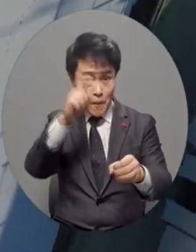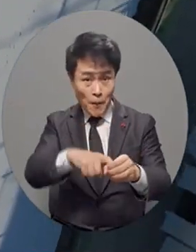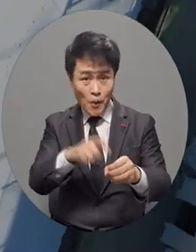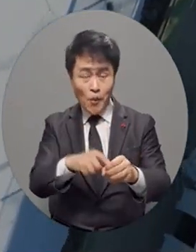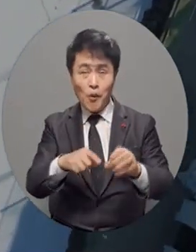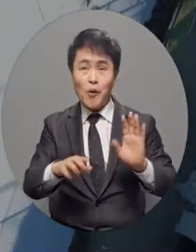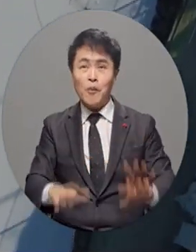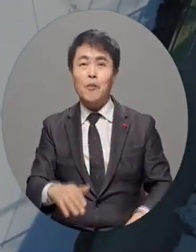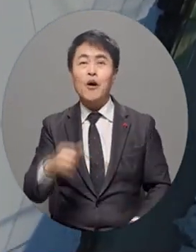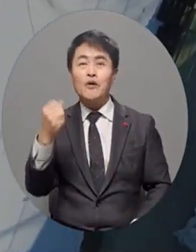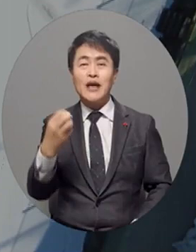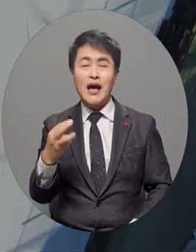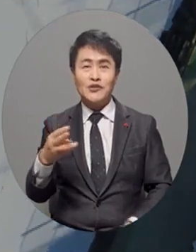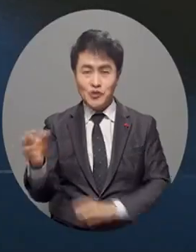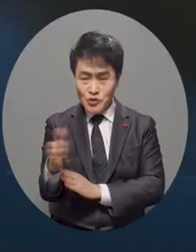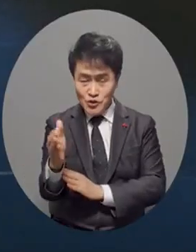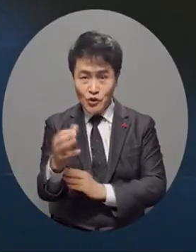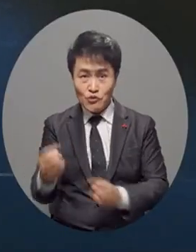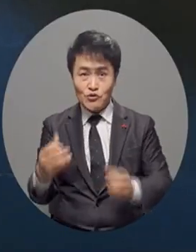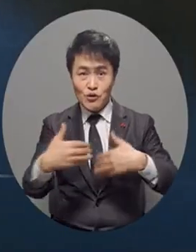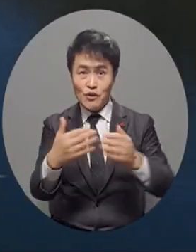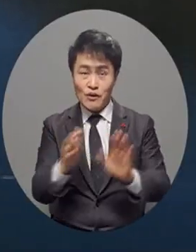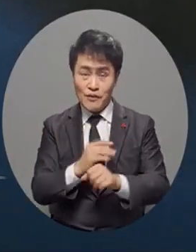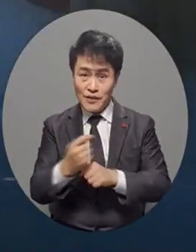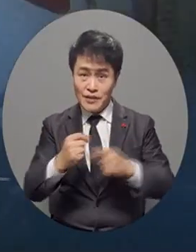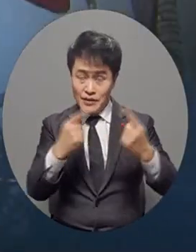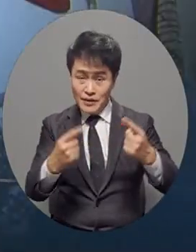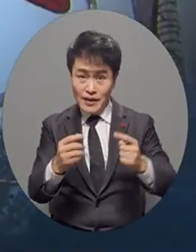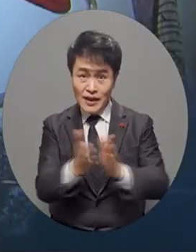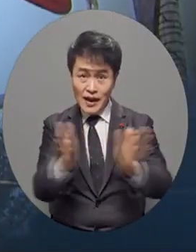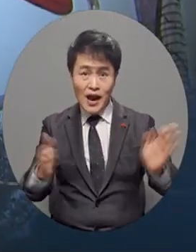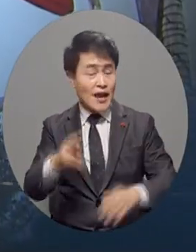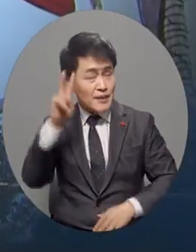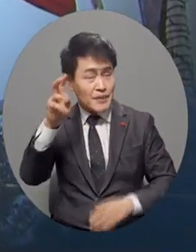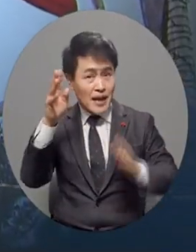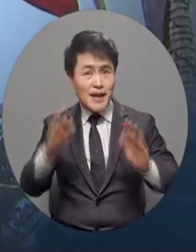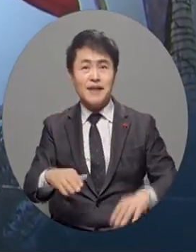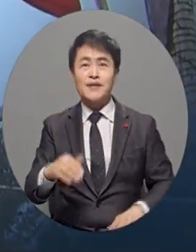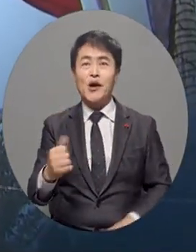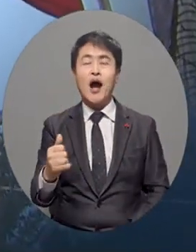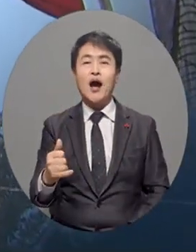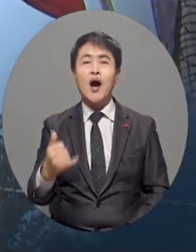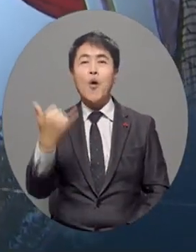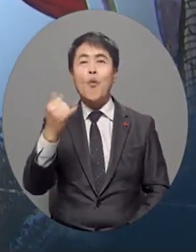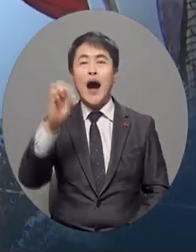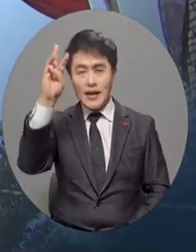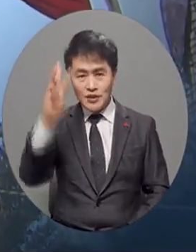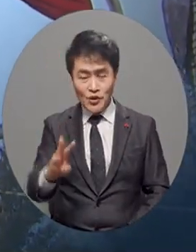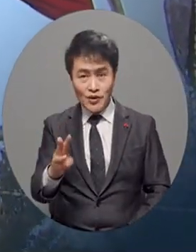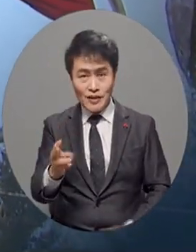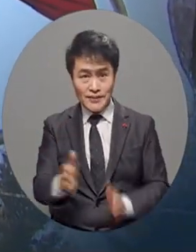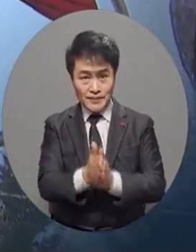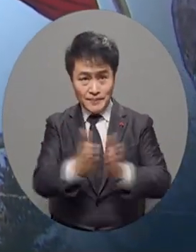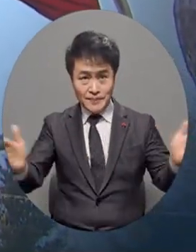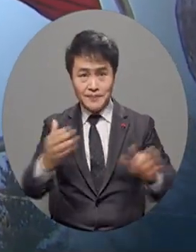축제는 내년 1월 6일 막을 올려 23일 동안 화천에서 펼쳐집니다. MBC 뉴스 김도균입니다.